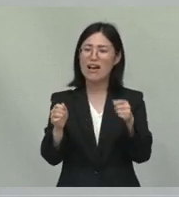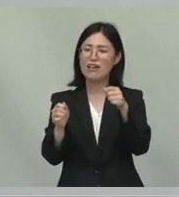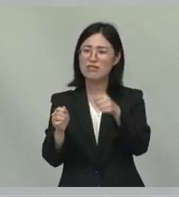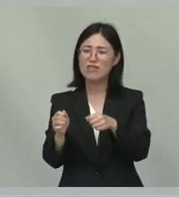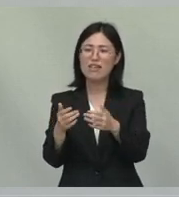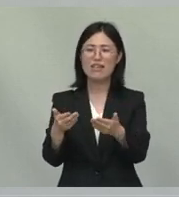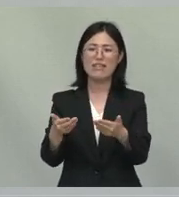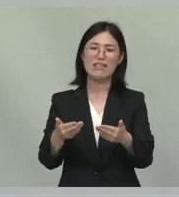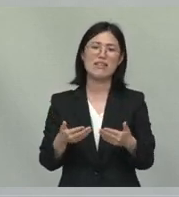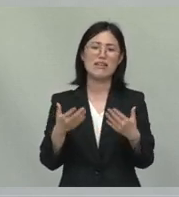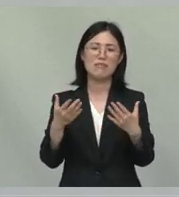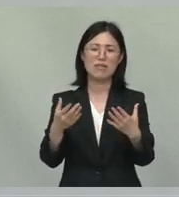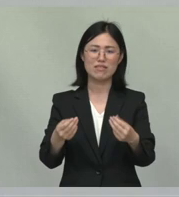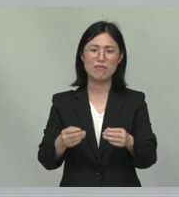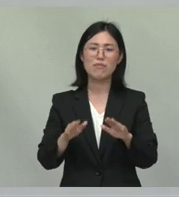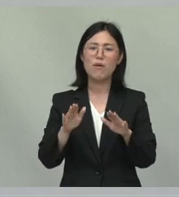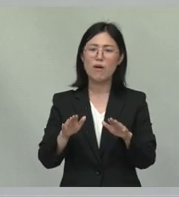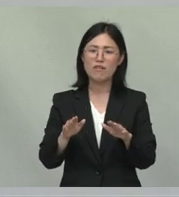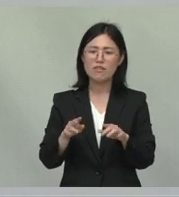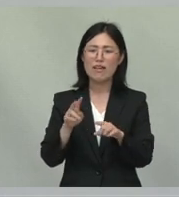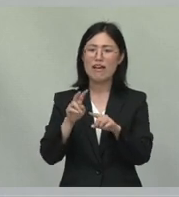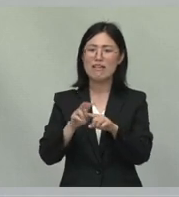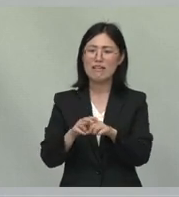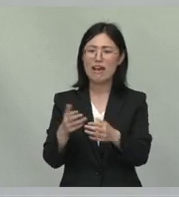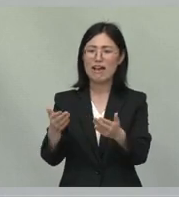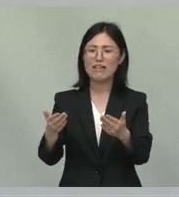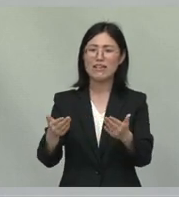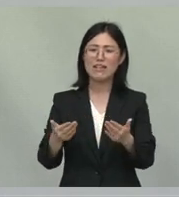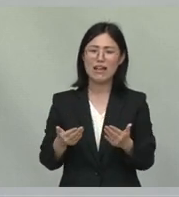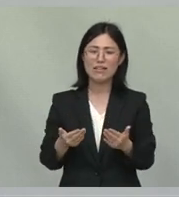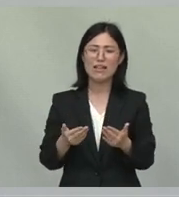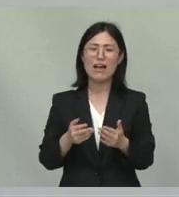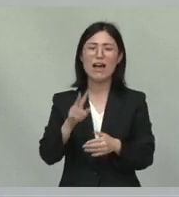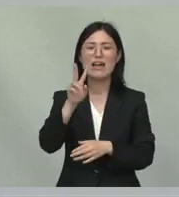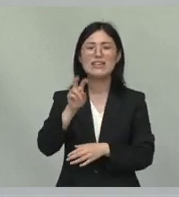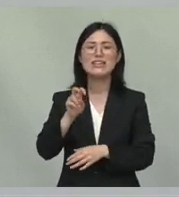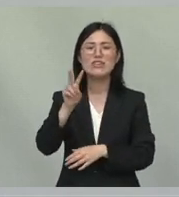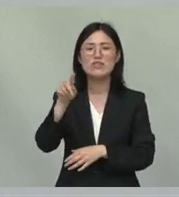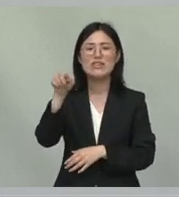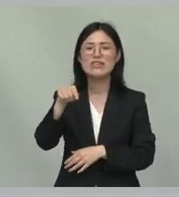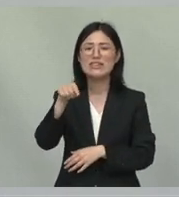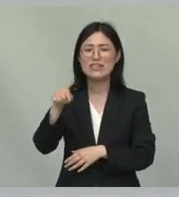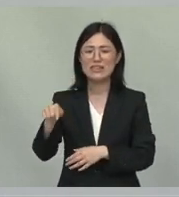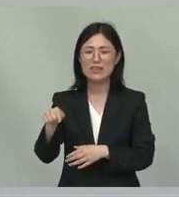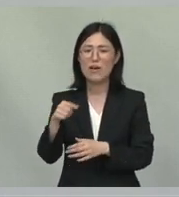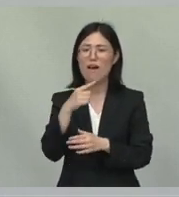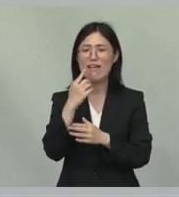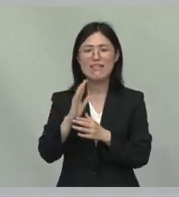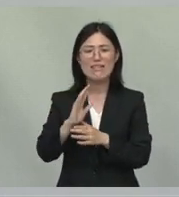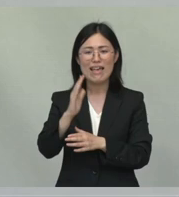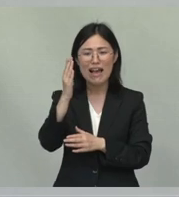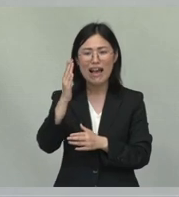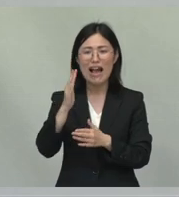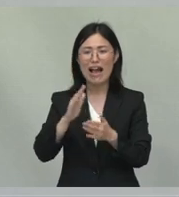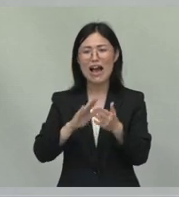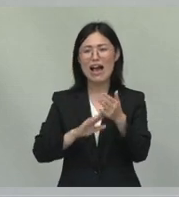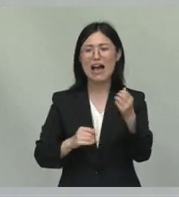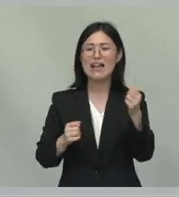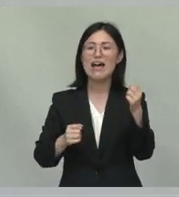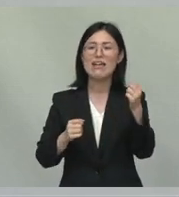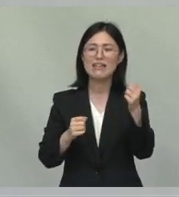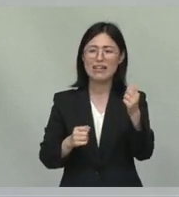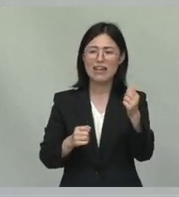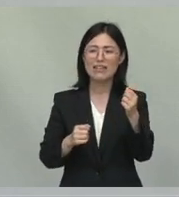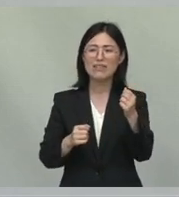第でございます。本日参加をいただいた22名の聖火リレーの皆さんに聖火をつない